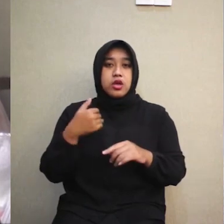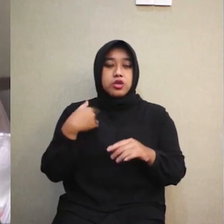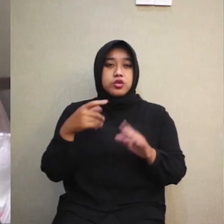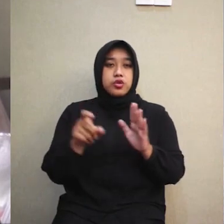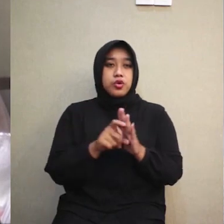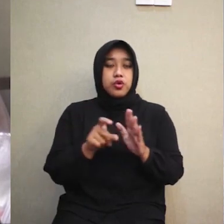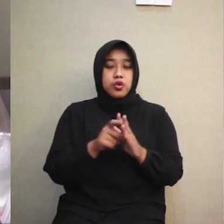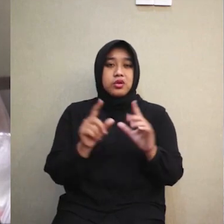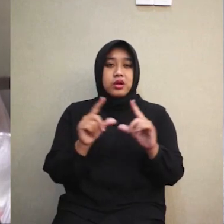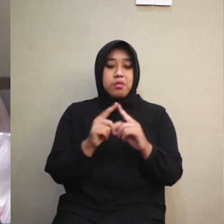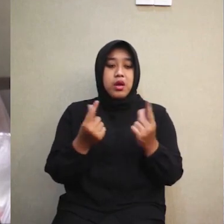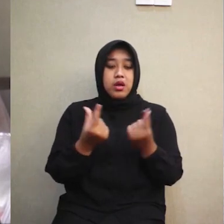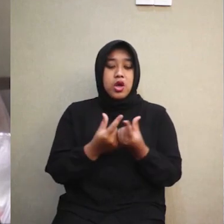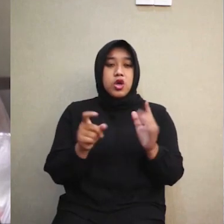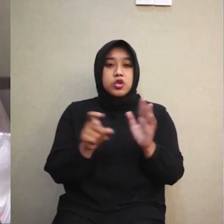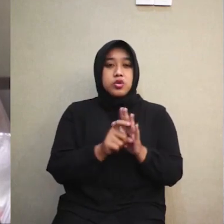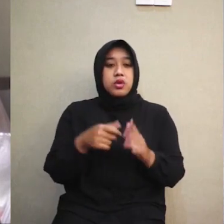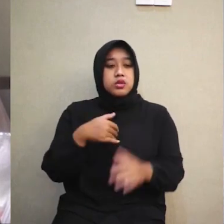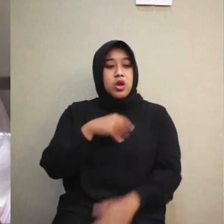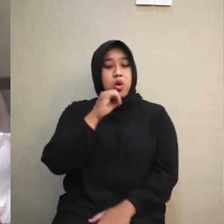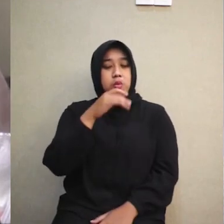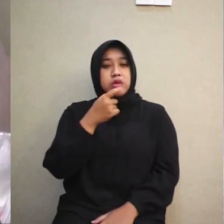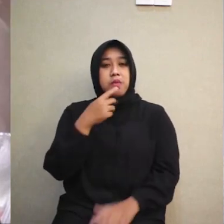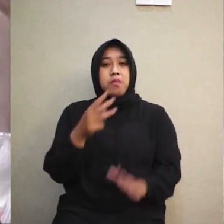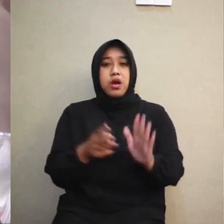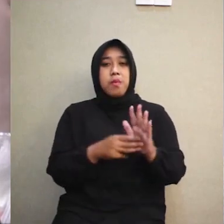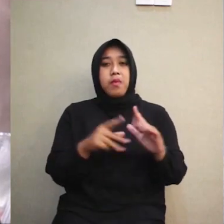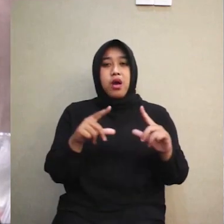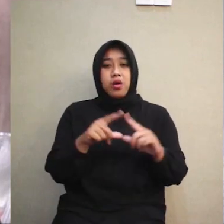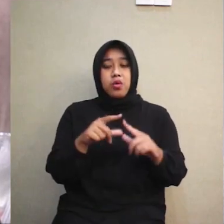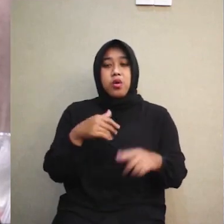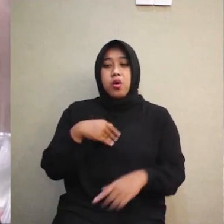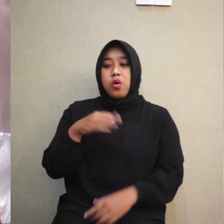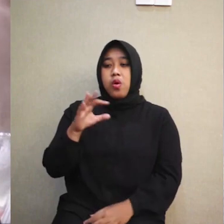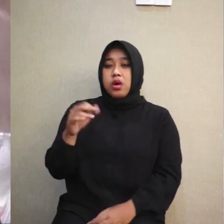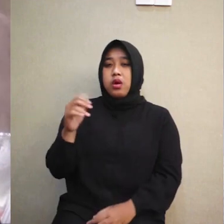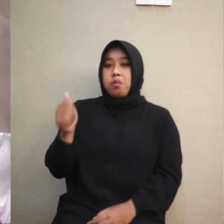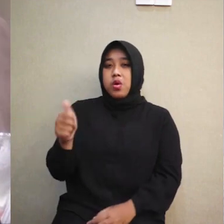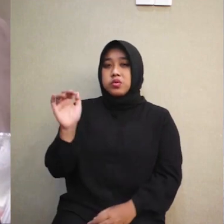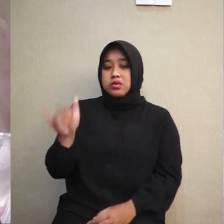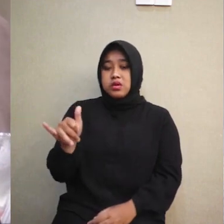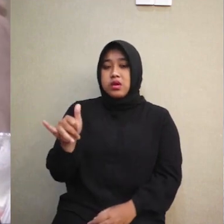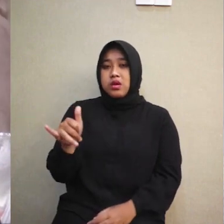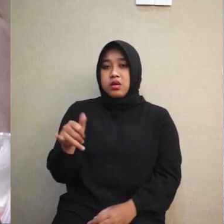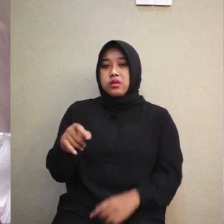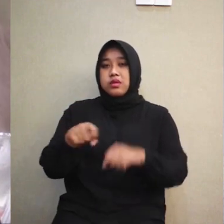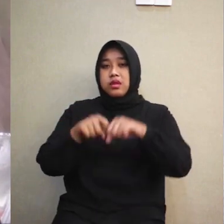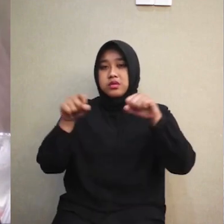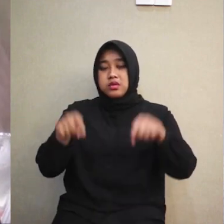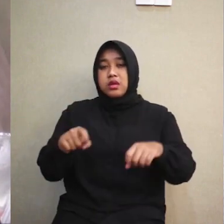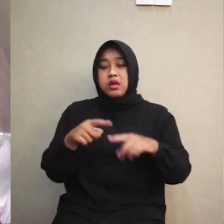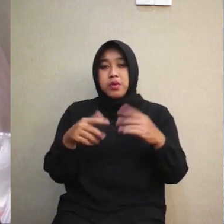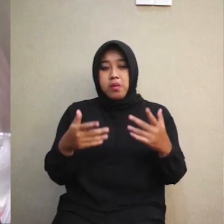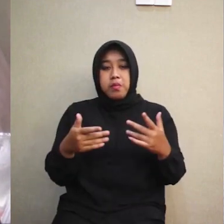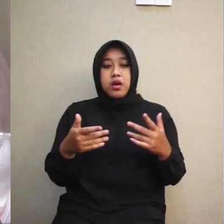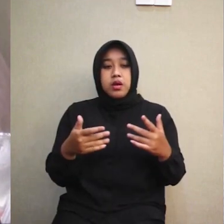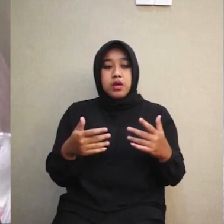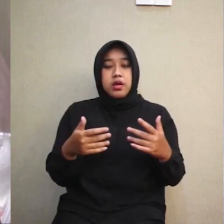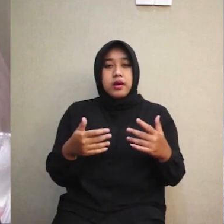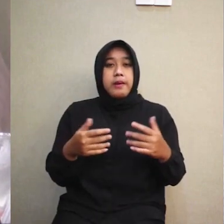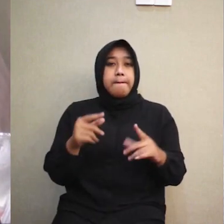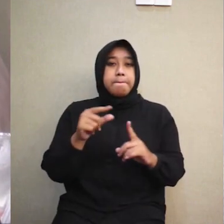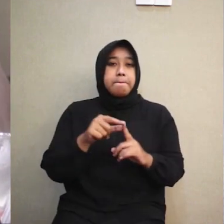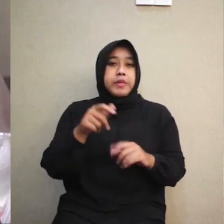lembaga tuh misalnya di saya ngomongin Mahkamah Agung itu udah bagus tuh Tapi begitu sampai